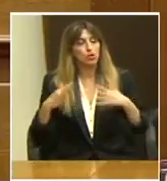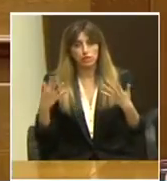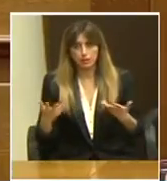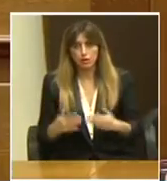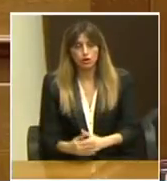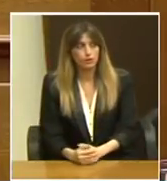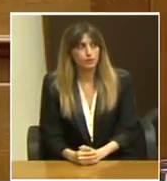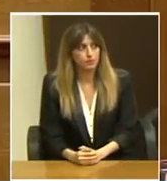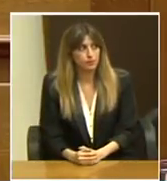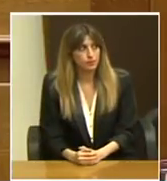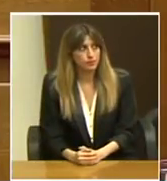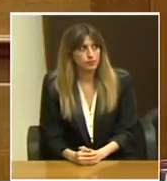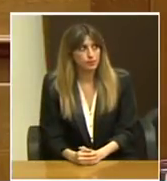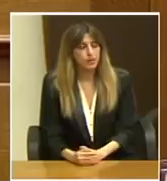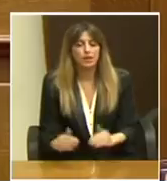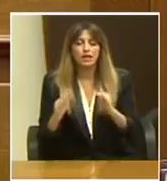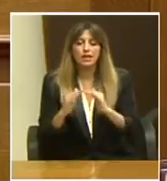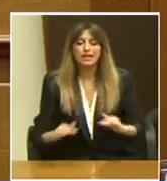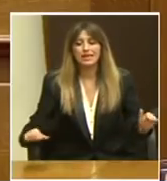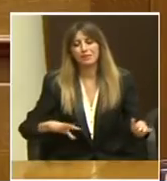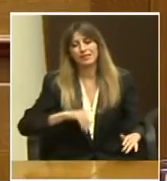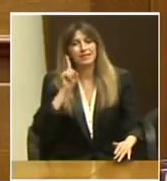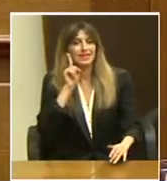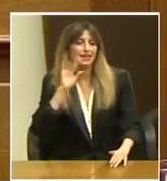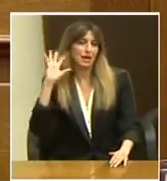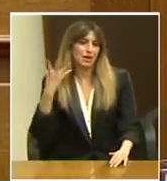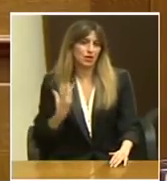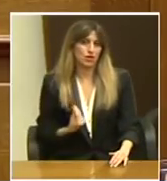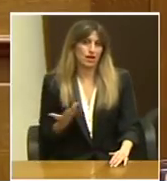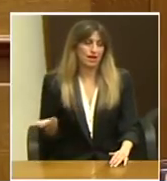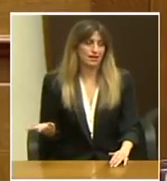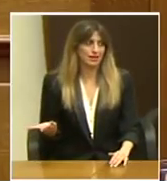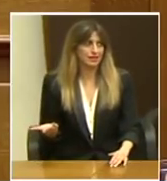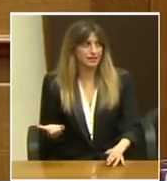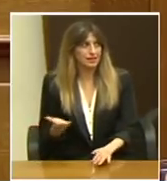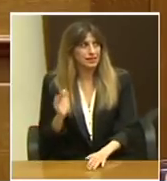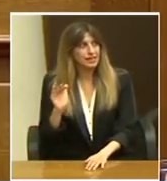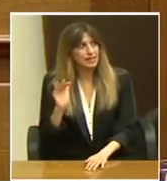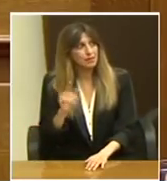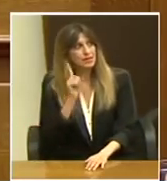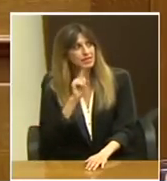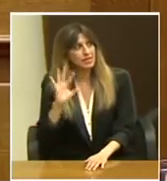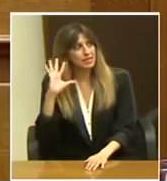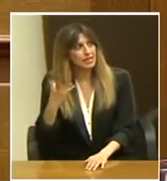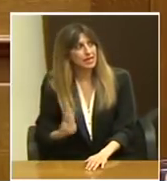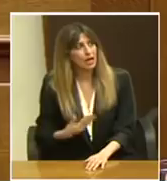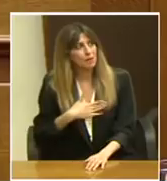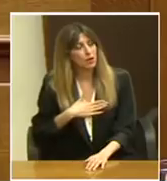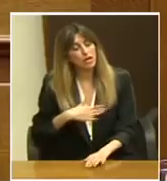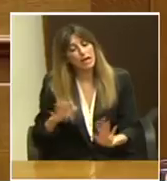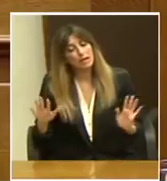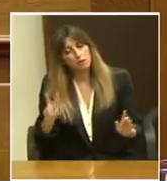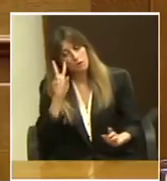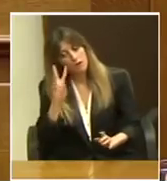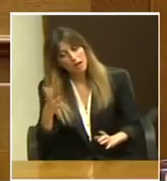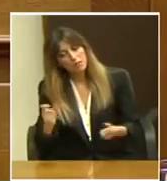που ήσανε? Ηρεμήστε, κύριε Μπακογιάννη. Έχετε, κύριε Μπακογιάννη μου, έχετε εκνευρισμό, γιατί